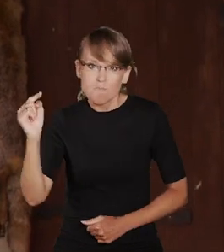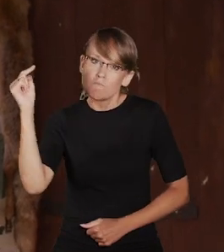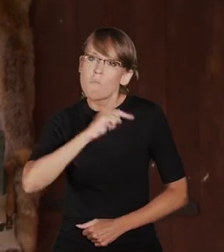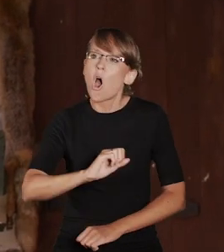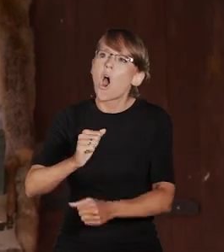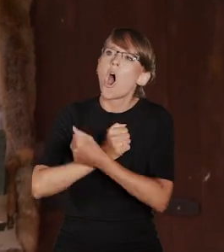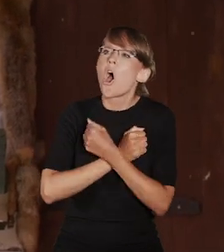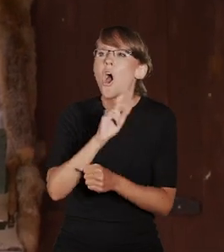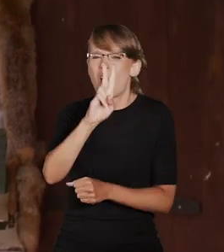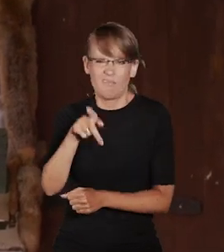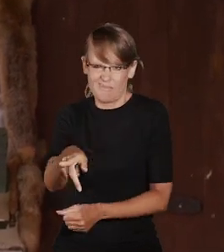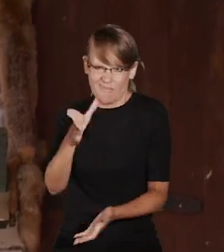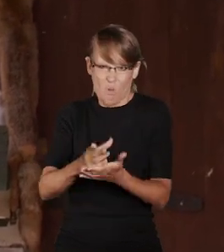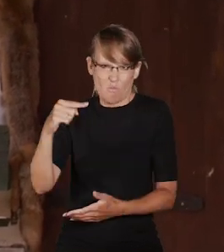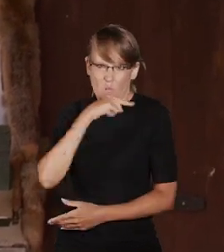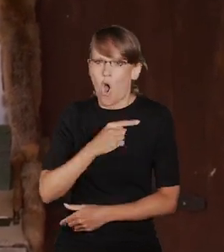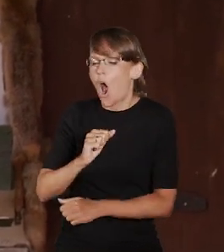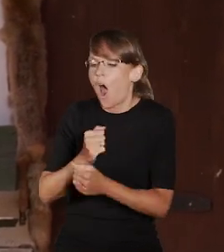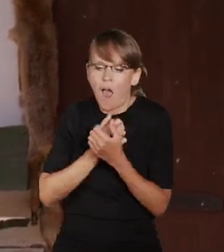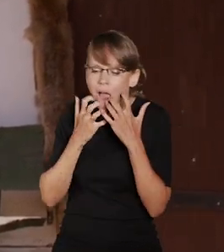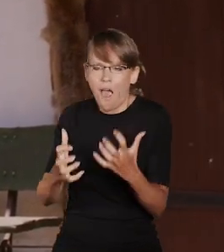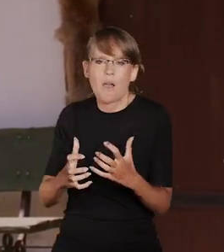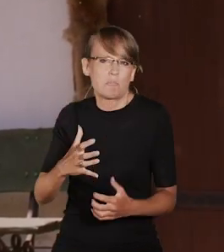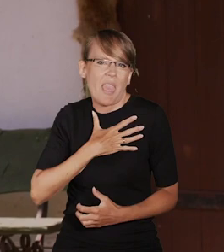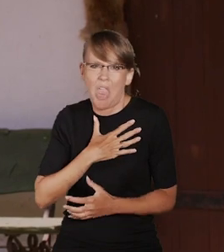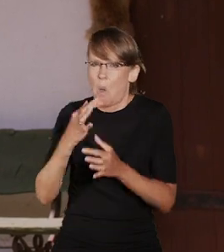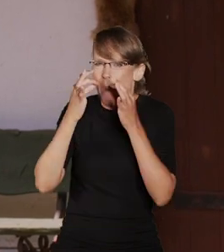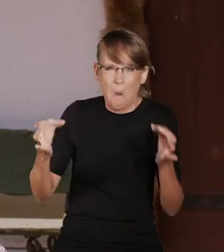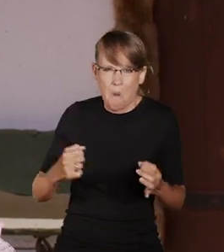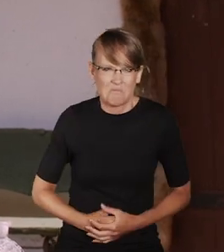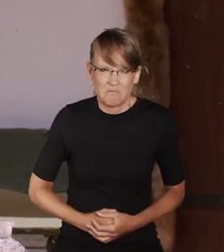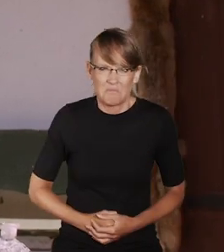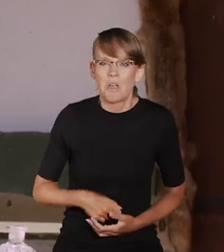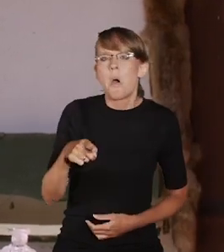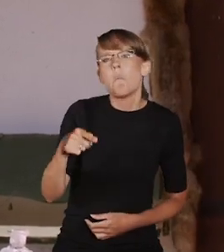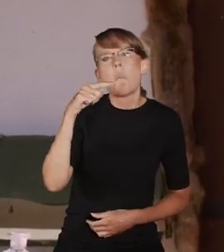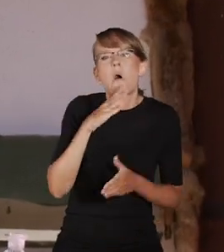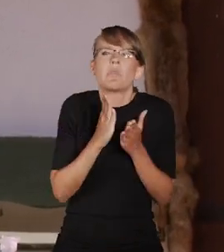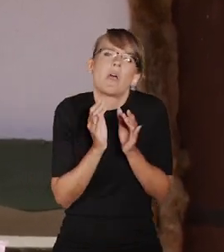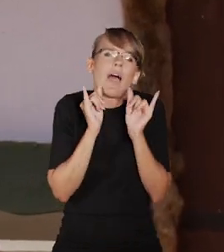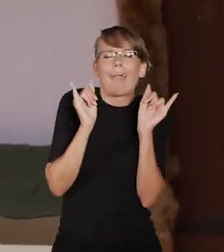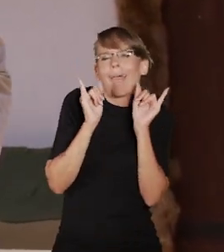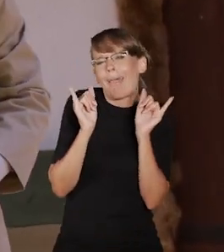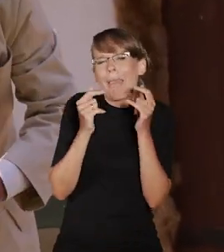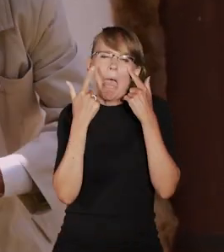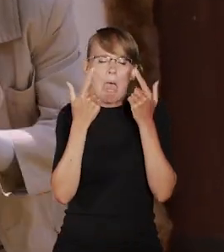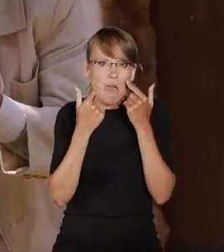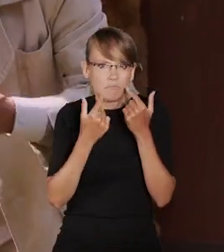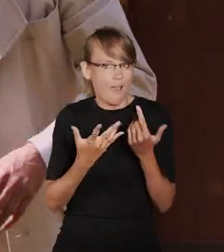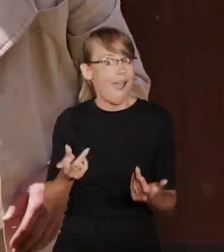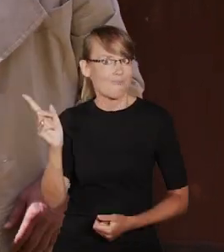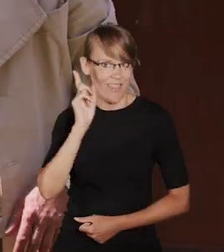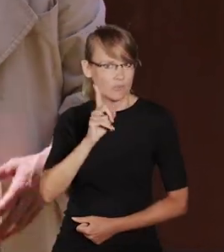Najzwyczajniejszy krokodyl! Niech nie powieszą do góry nogami na haku, jeśli kobieta jest zdolna kochać kogokolwiek oprócz swojego